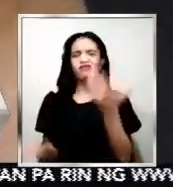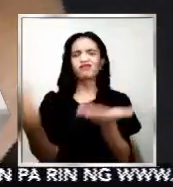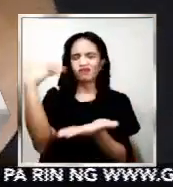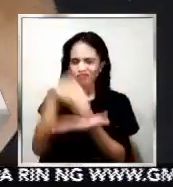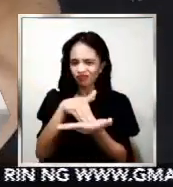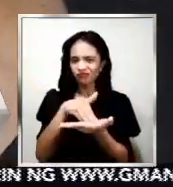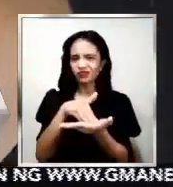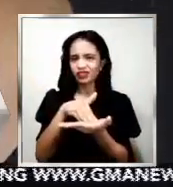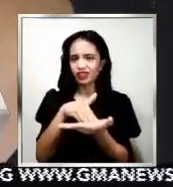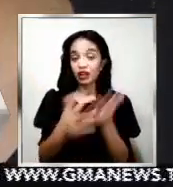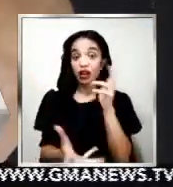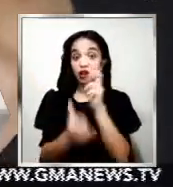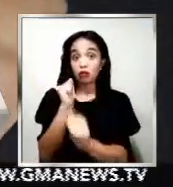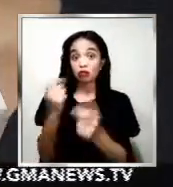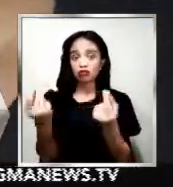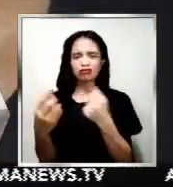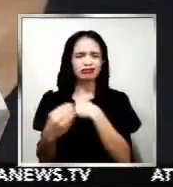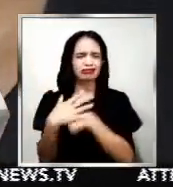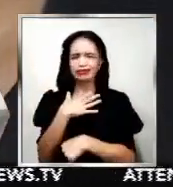just affected. So parang